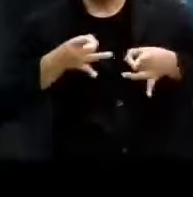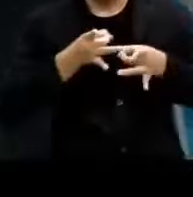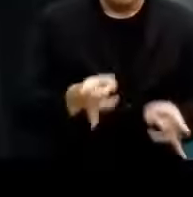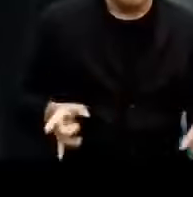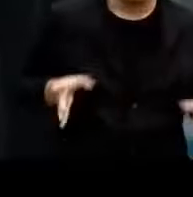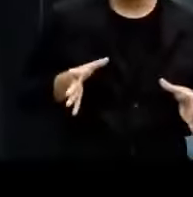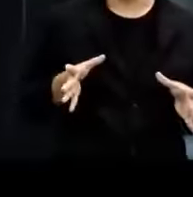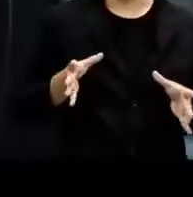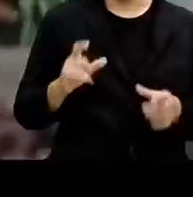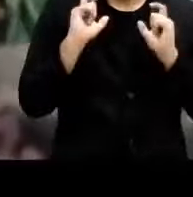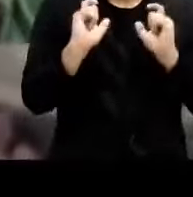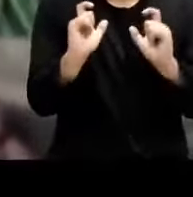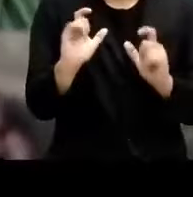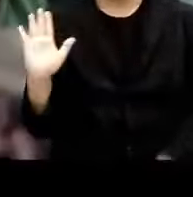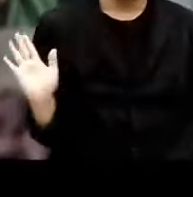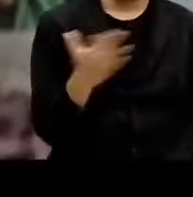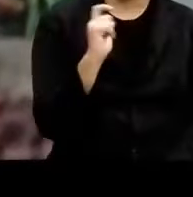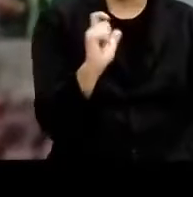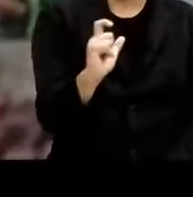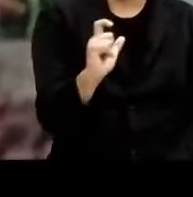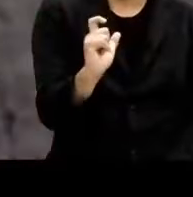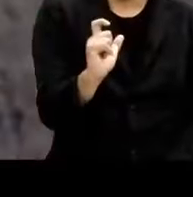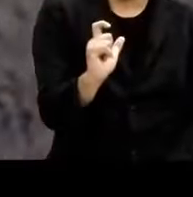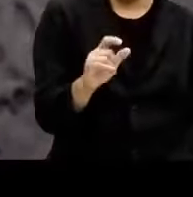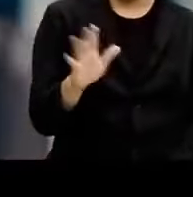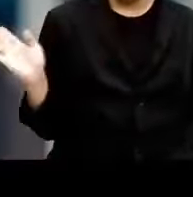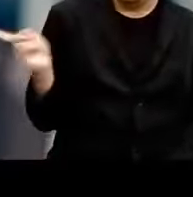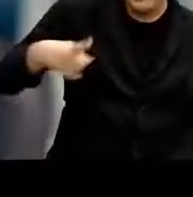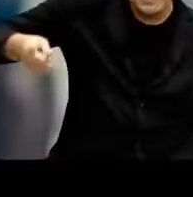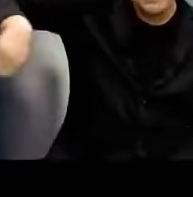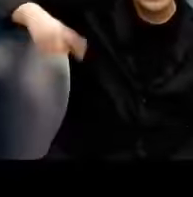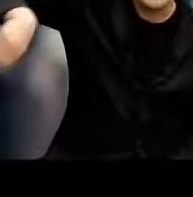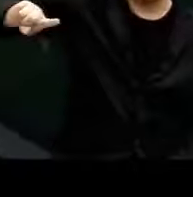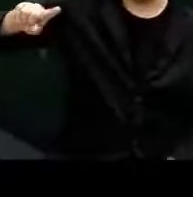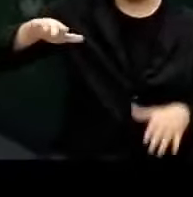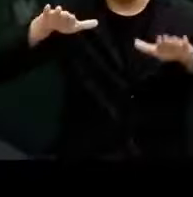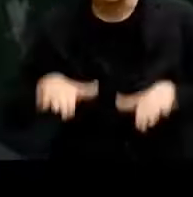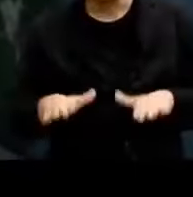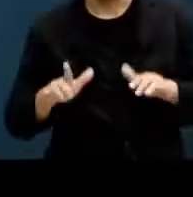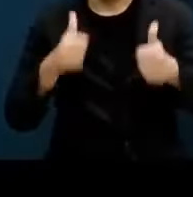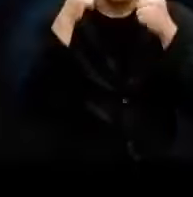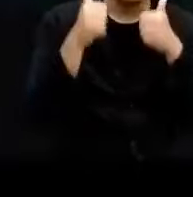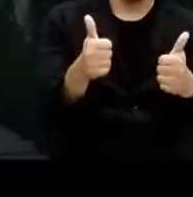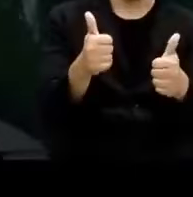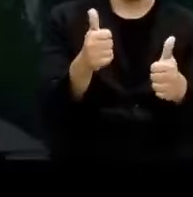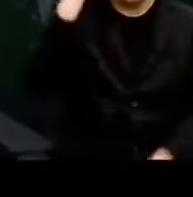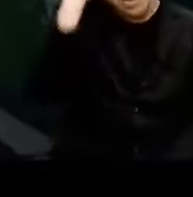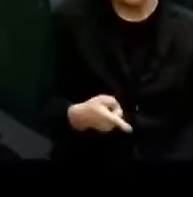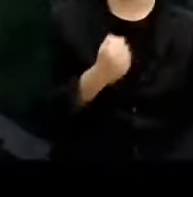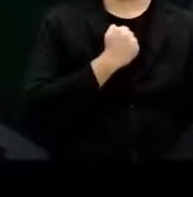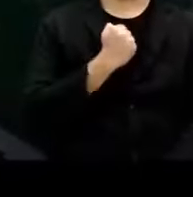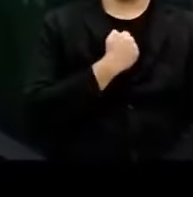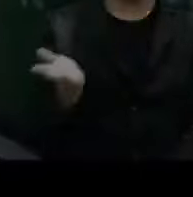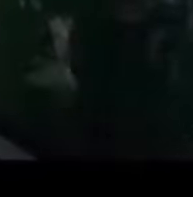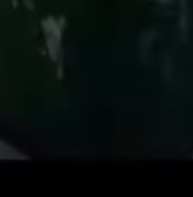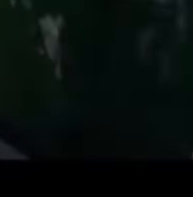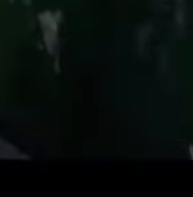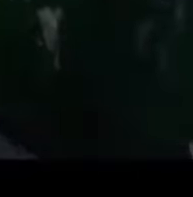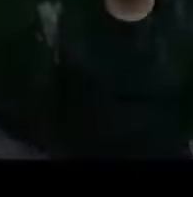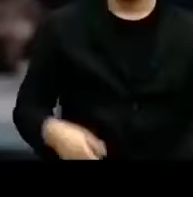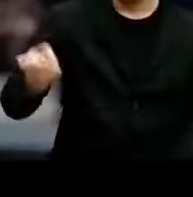semua kebutuhan sandang dan pangannya. Dan mereka harus memiliki tempat tinggal yang layak.